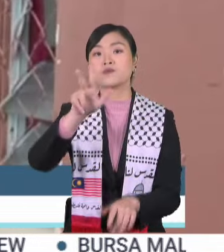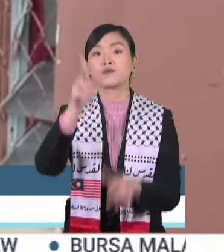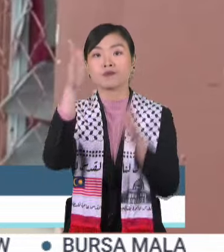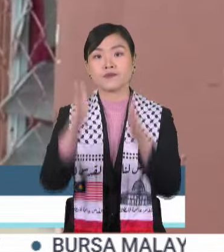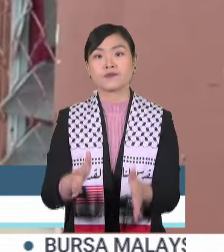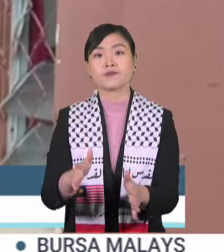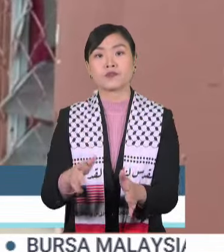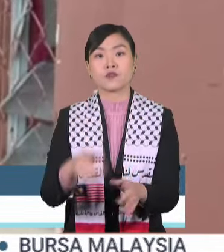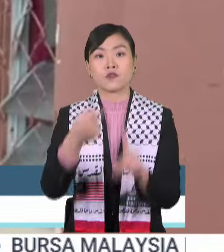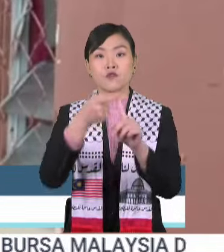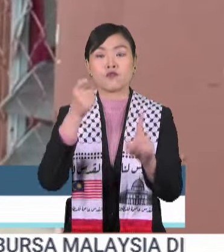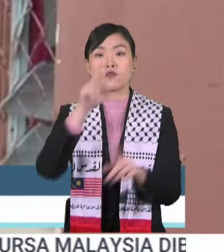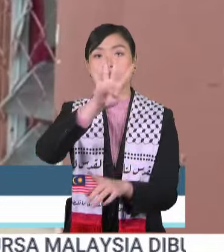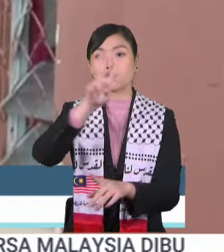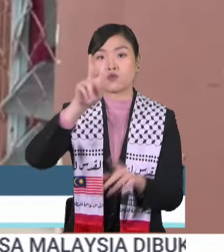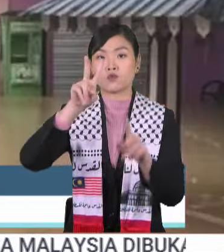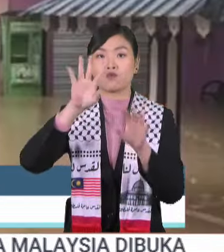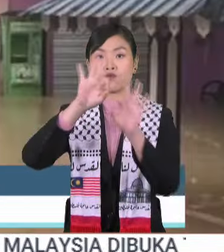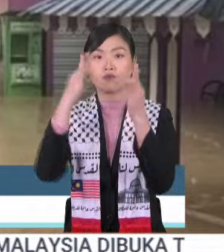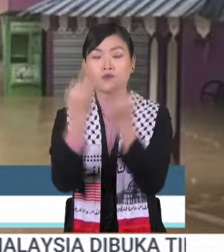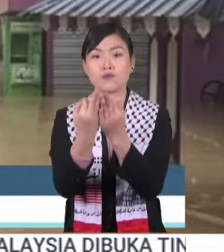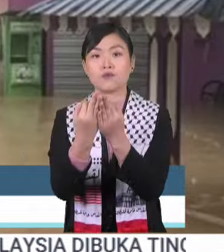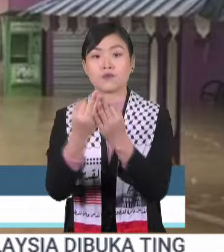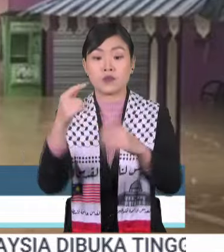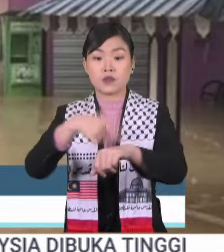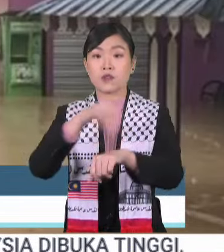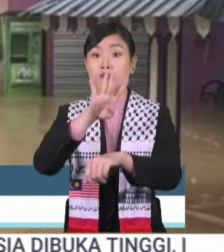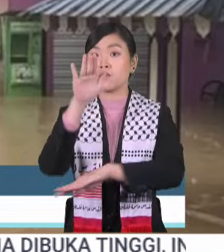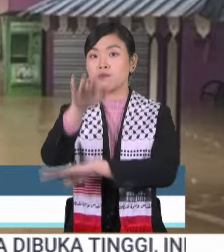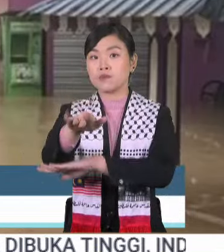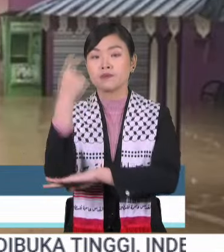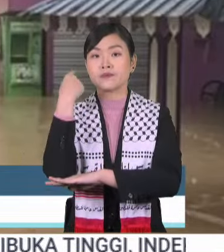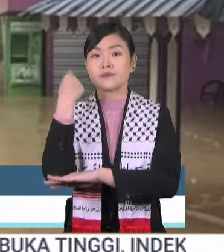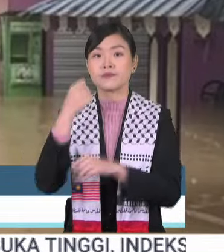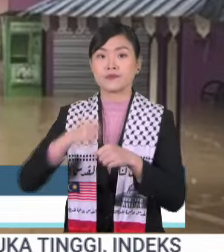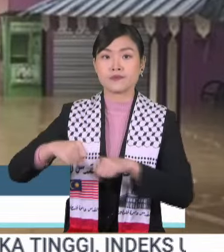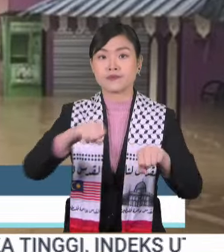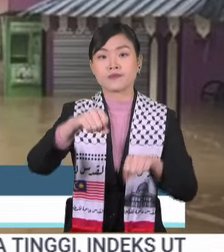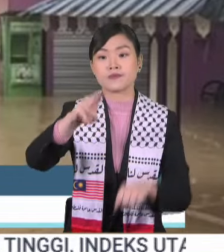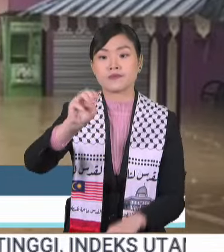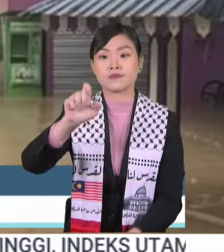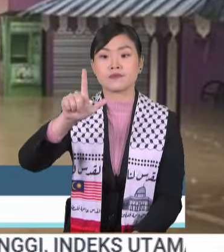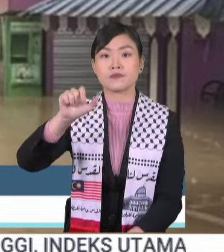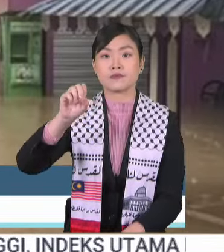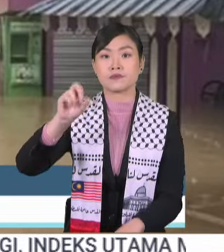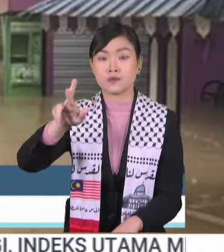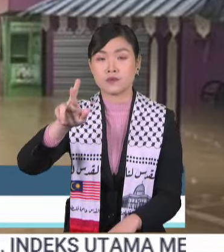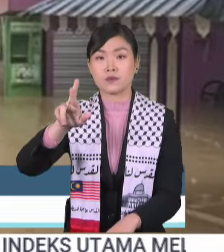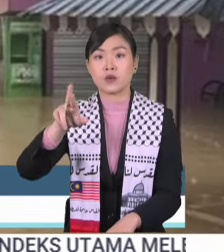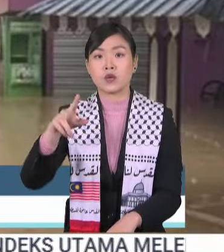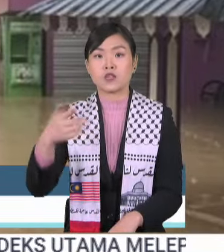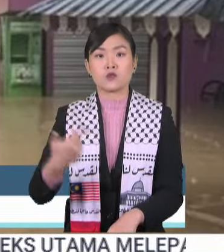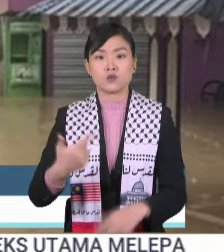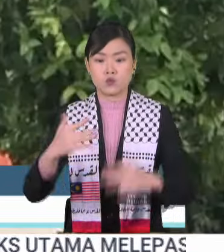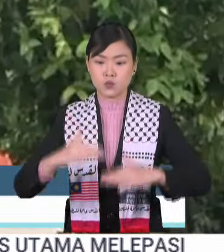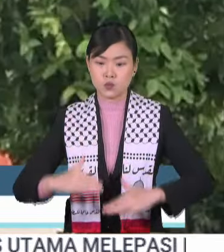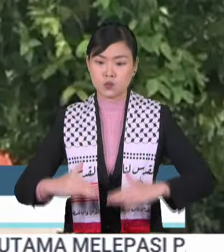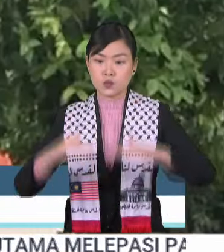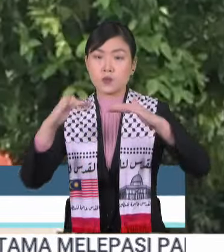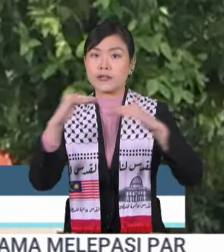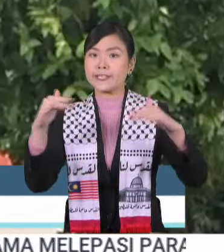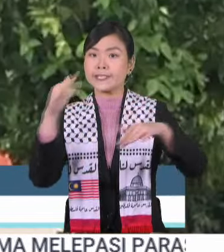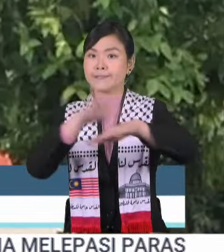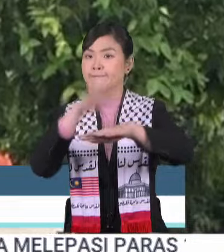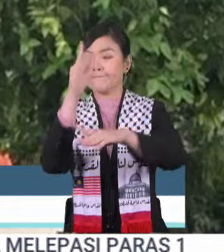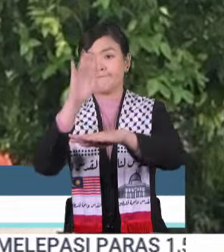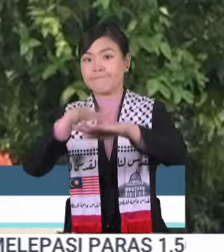42 keluarga 4 petang tadi Sungai Melur di jambatan Melur bacok berada di Aras melebihi tahap amaran dan sungai golok